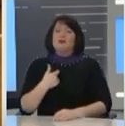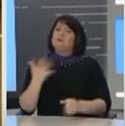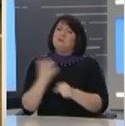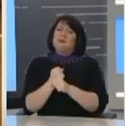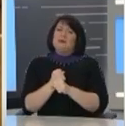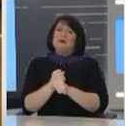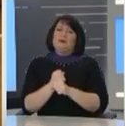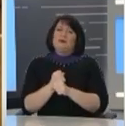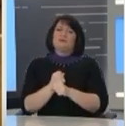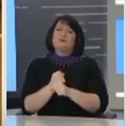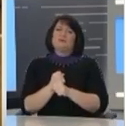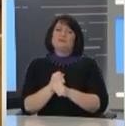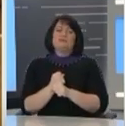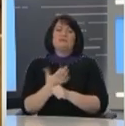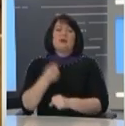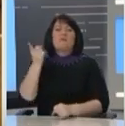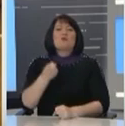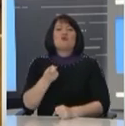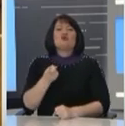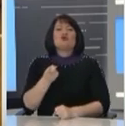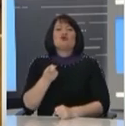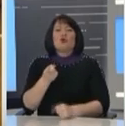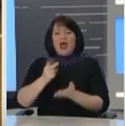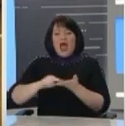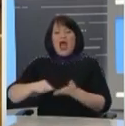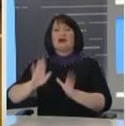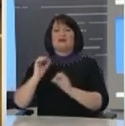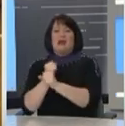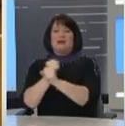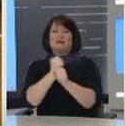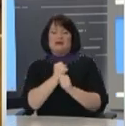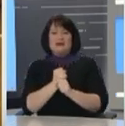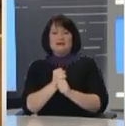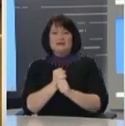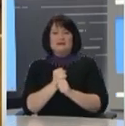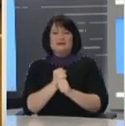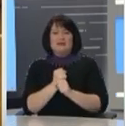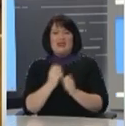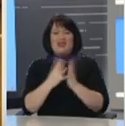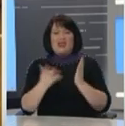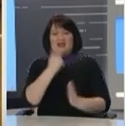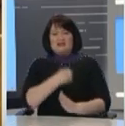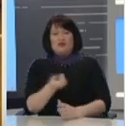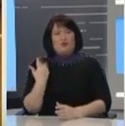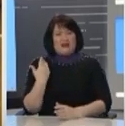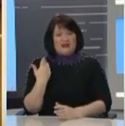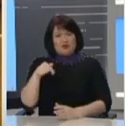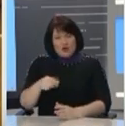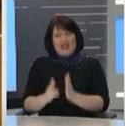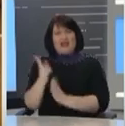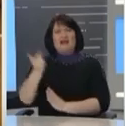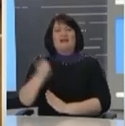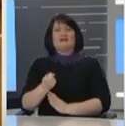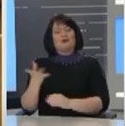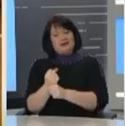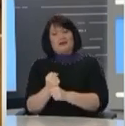Καταφέραμε να ρίξουμε το ποσοστό αδείλωτης εργασίας από το 19% στο 13%. Αυτή